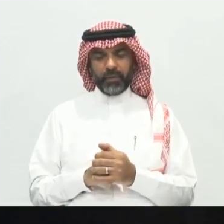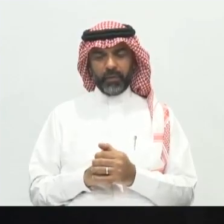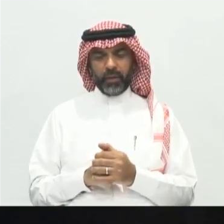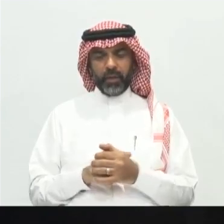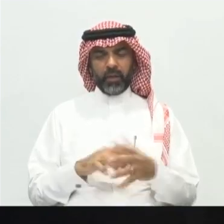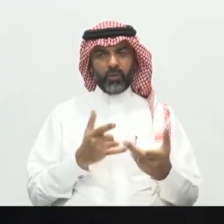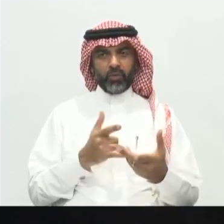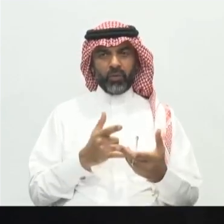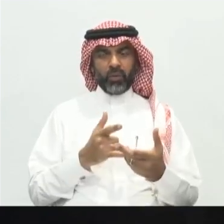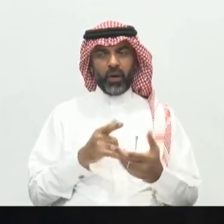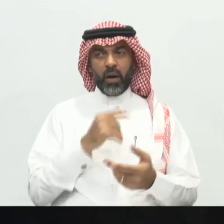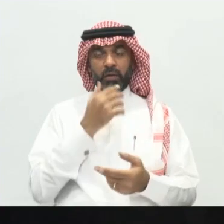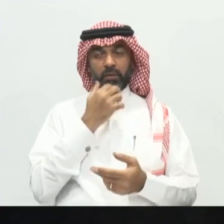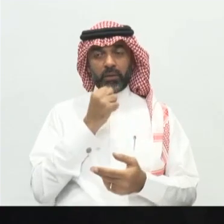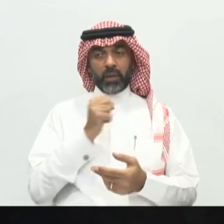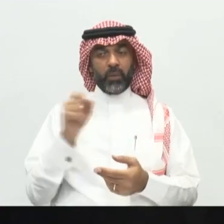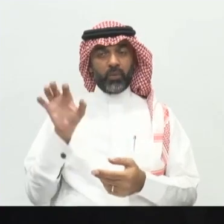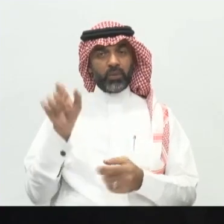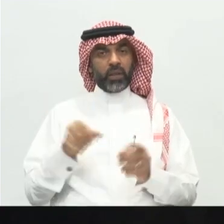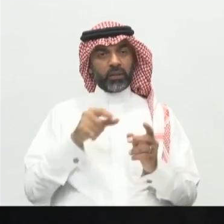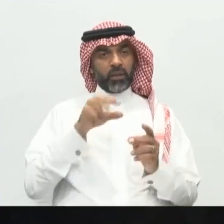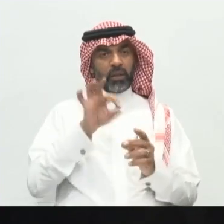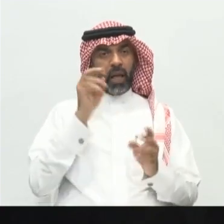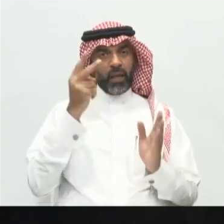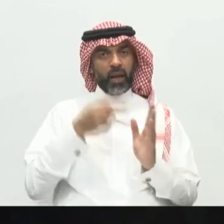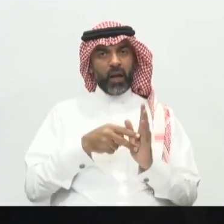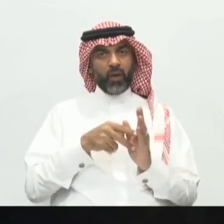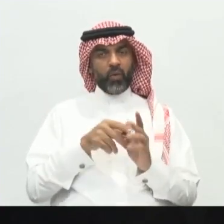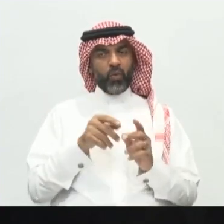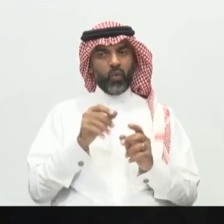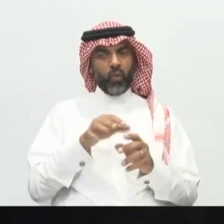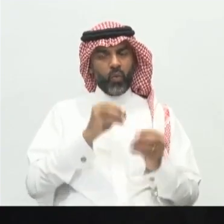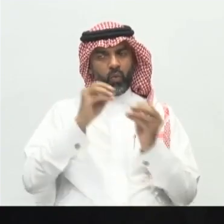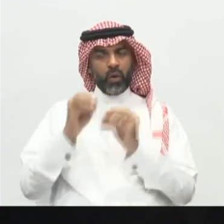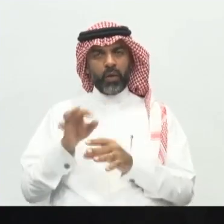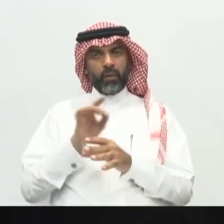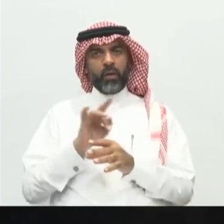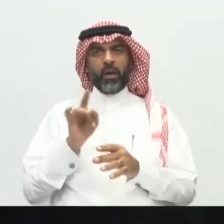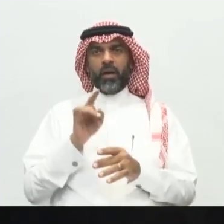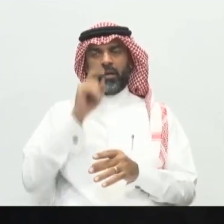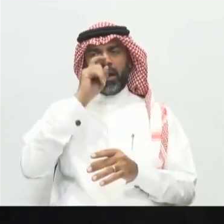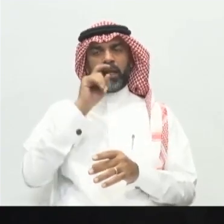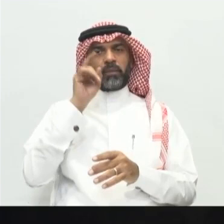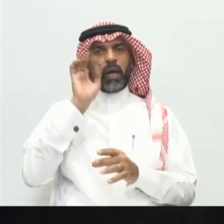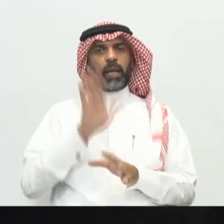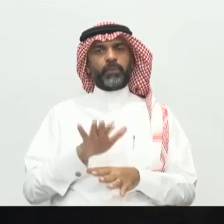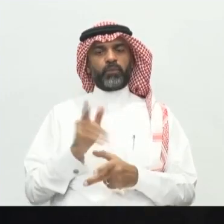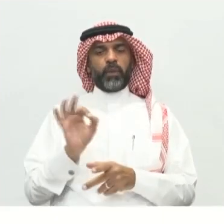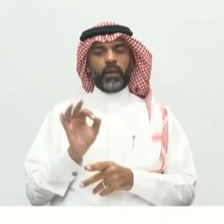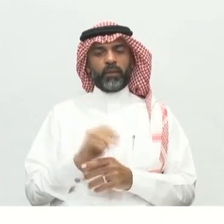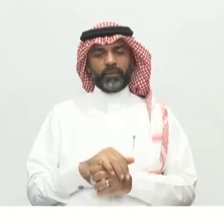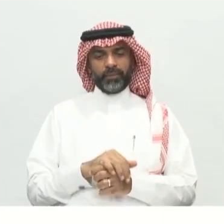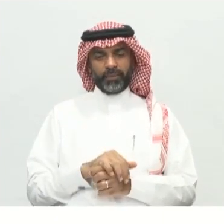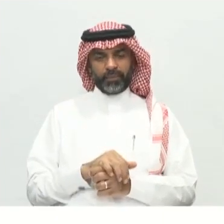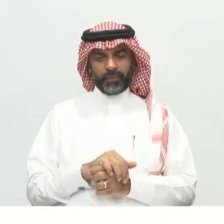المتغيرات التي لا يمكن لمتخذ القرار ان يقوم بضبطها او وضعها وهي التي تفرضها البيئه تفرضها البيئه